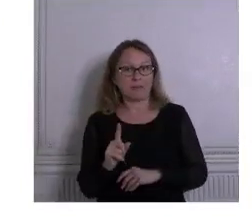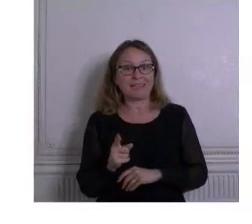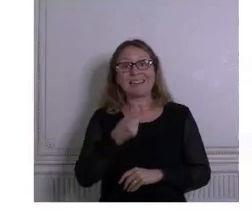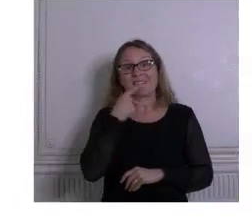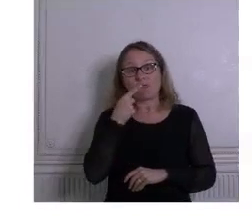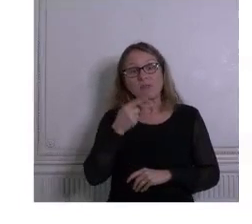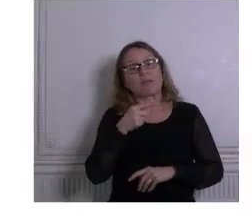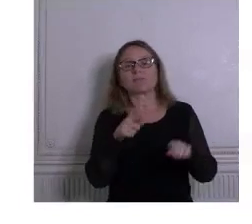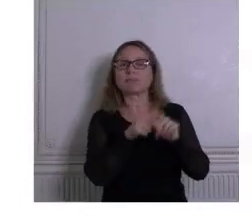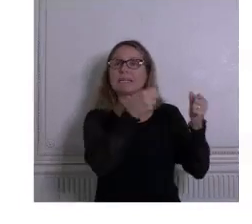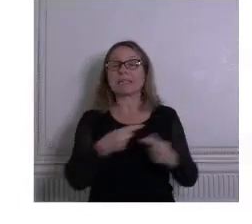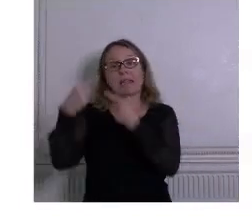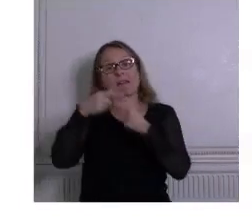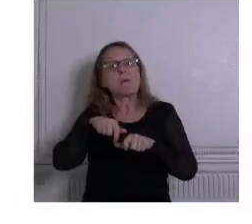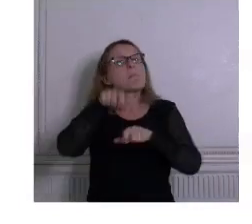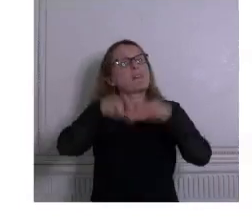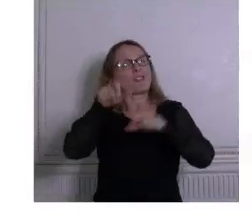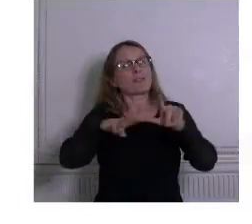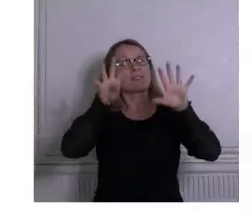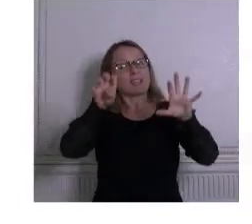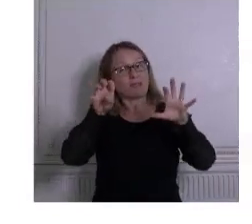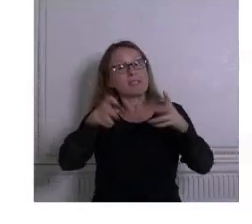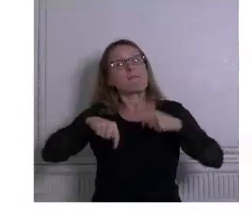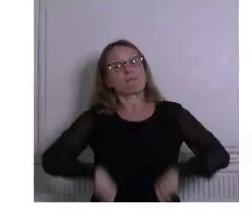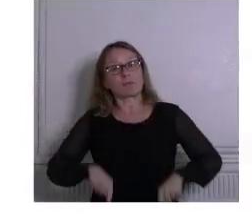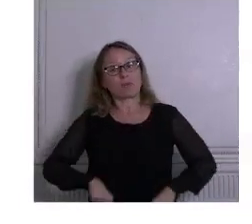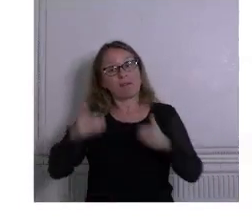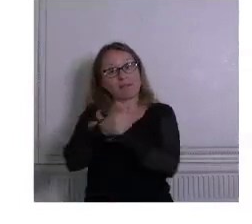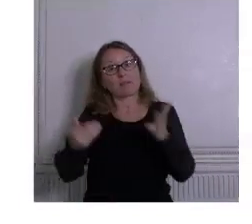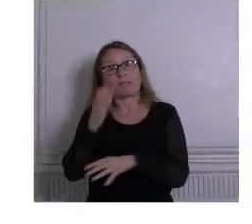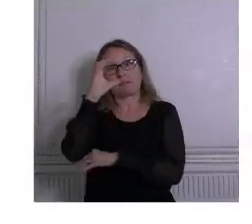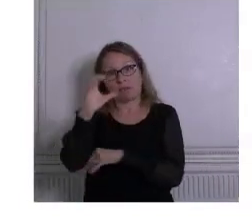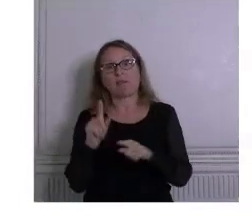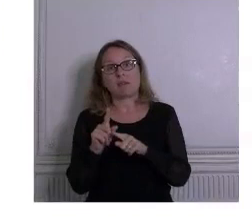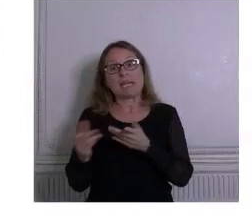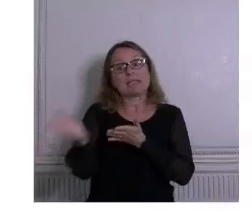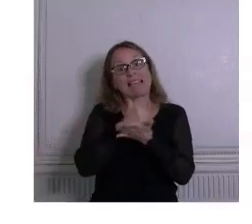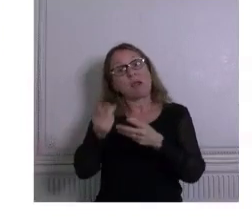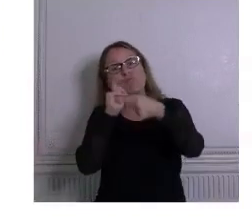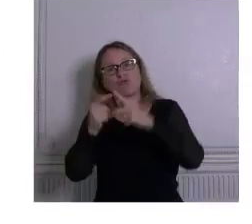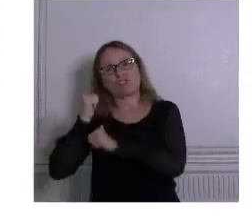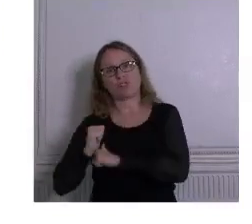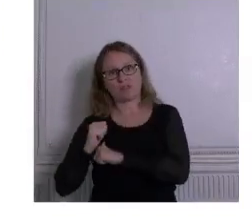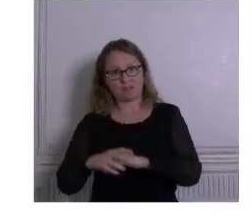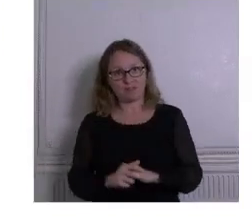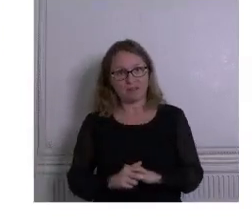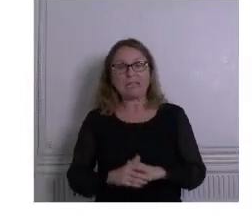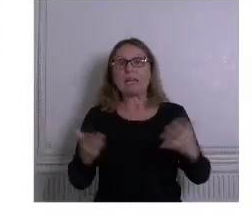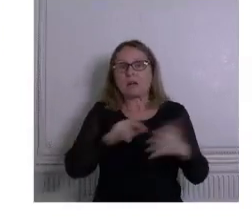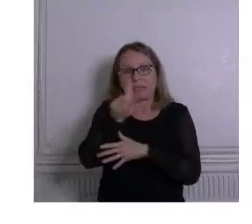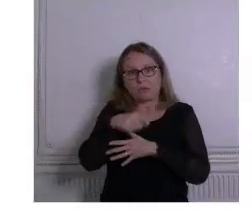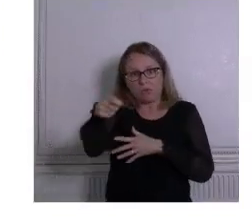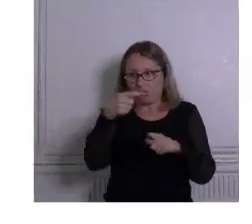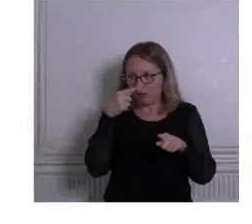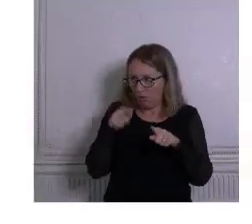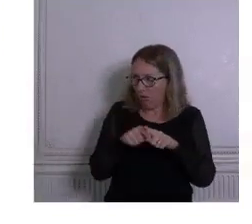avec le développement des solutions, notamment de chaudières biomasse, la recherche d'implantation de panneaux photovoltaïques, là où c'est possible, d'un point de vue urbanistique,